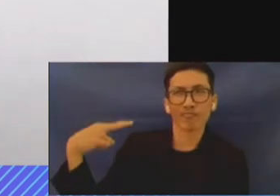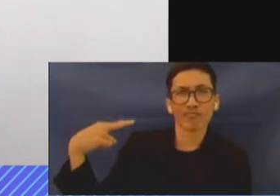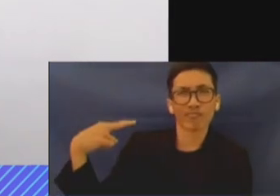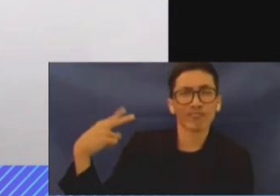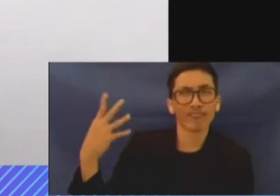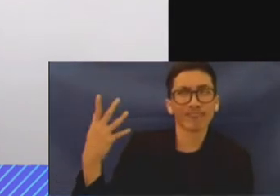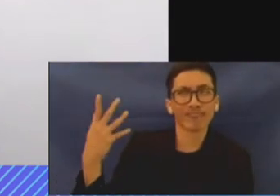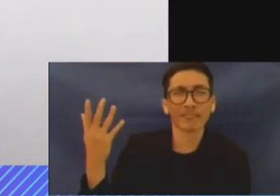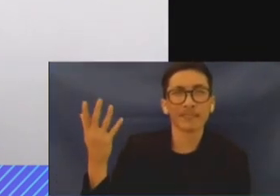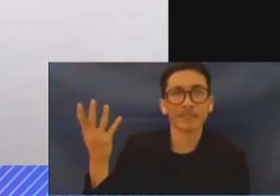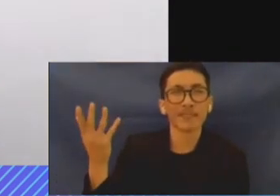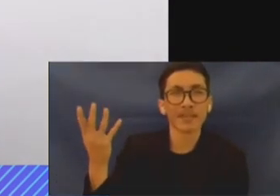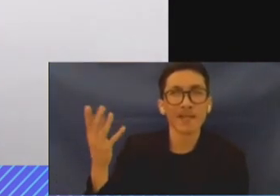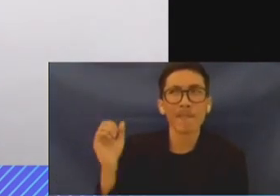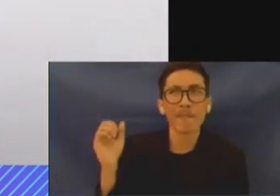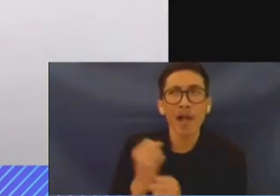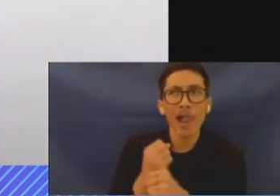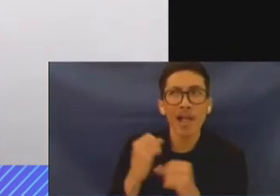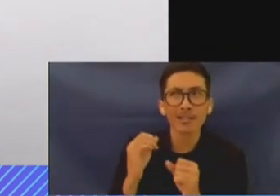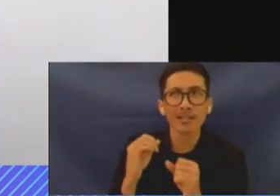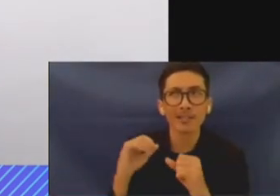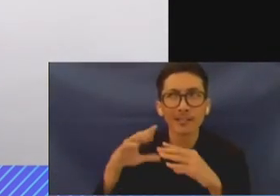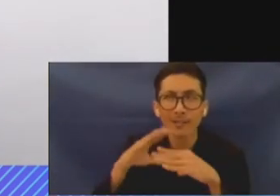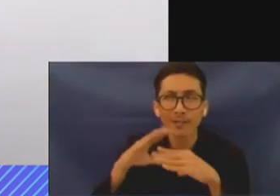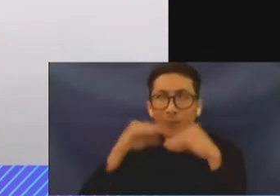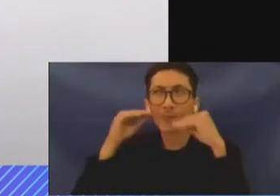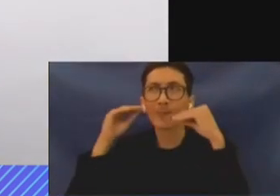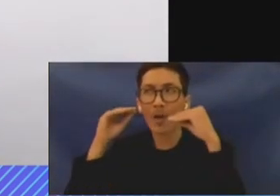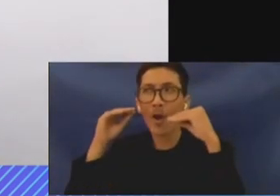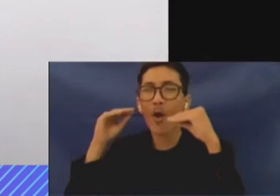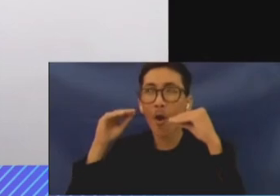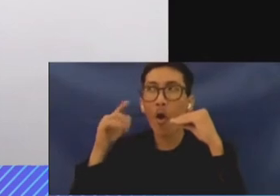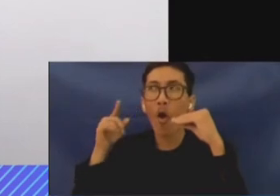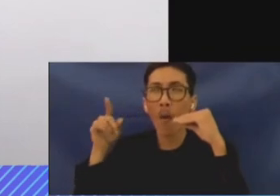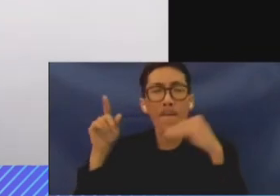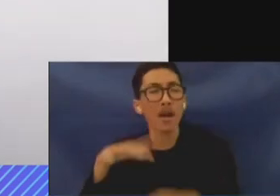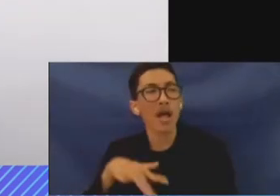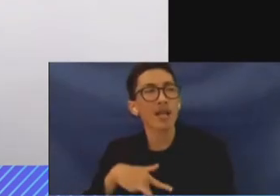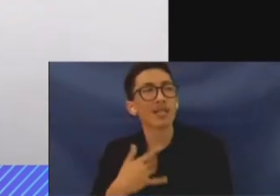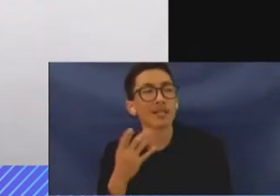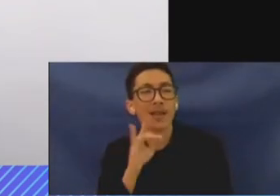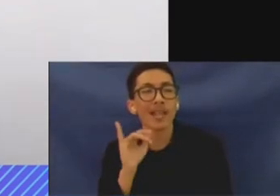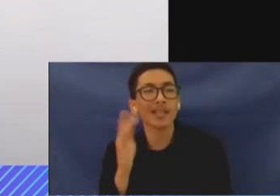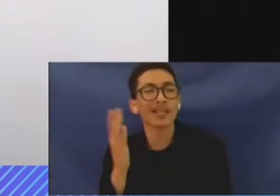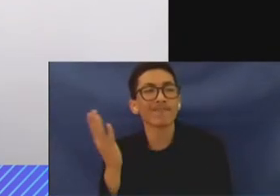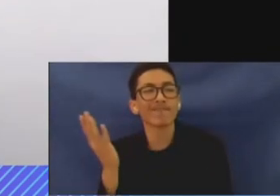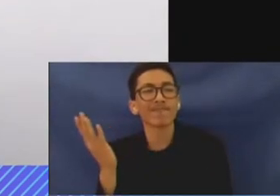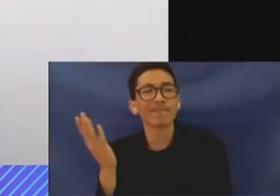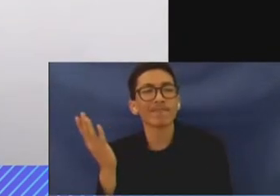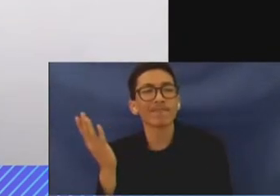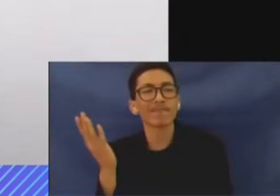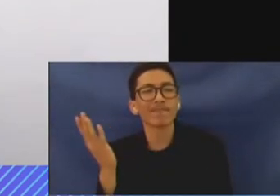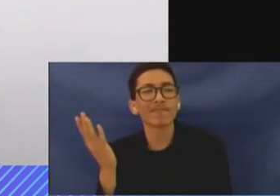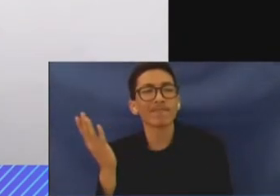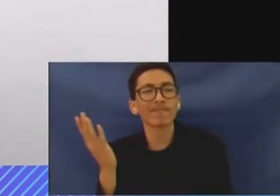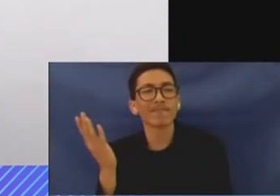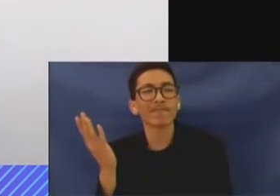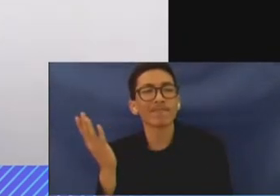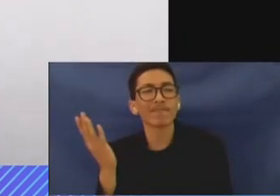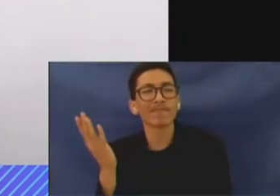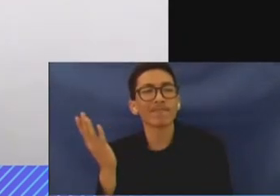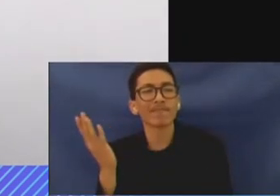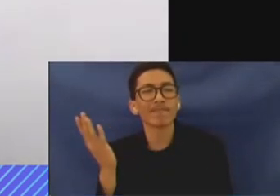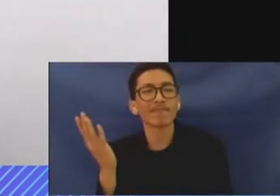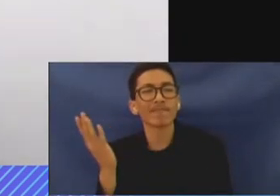akhirnya membalas dengan sikap B yang kemudian jauh lebih kemudian membuat mereka akhirnya merasa, oh ternyata saya tuh nggak harus melakukan kayak gini karena orang tuanya aja